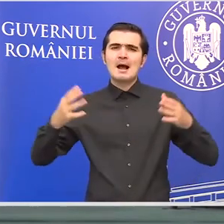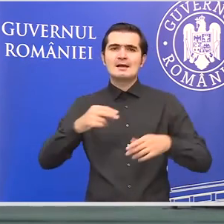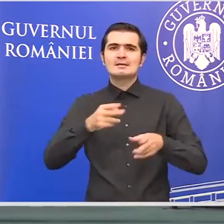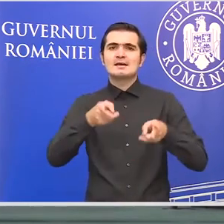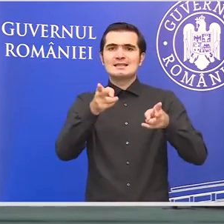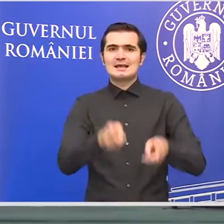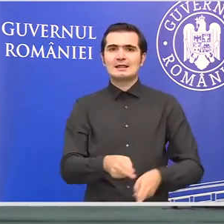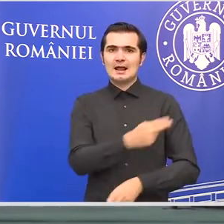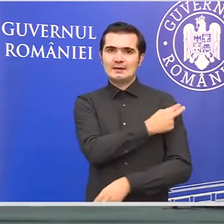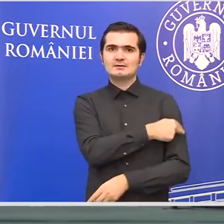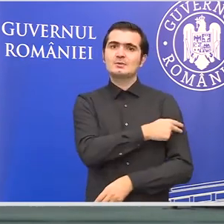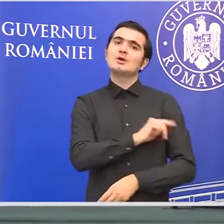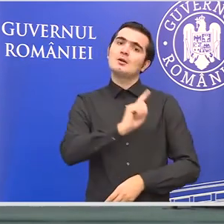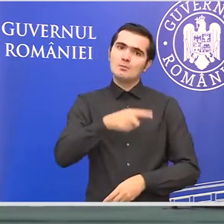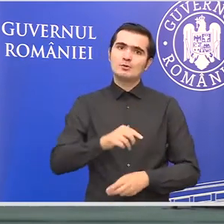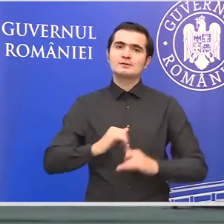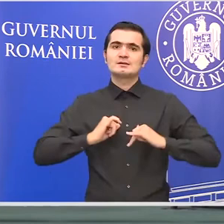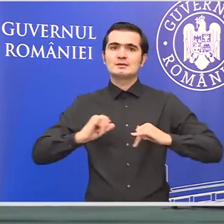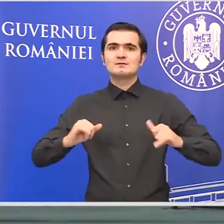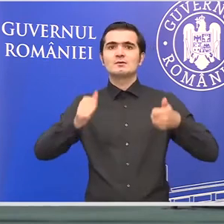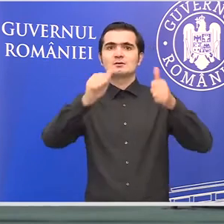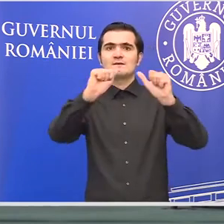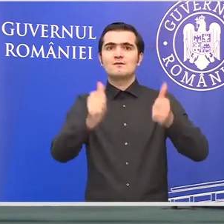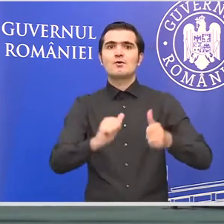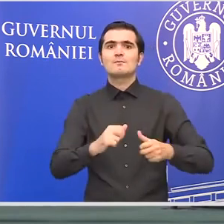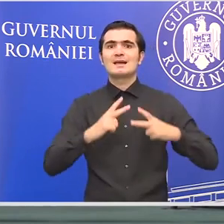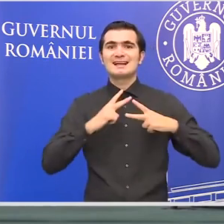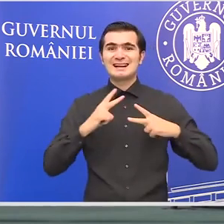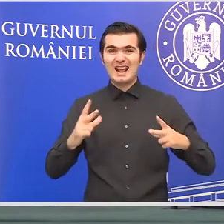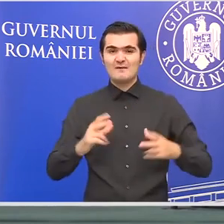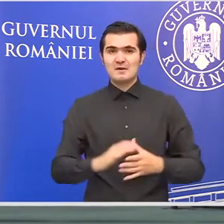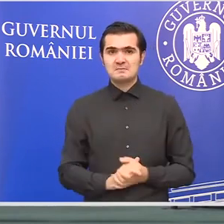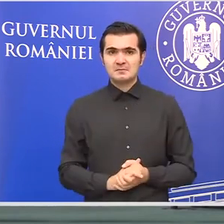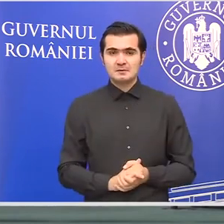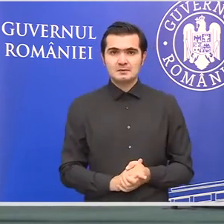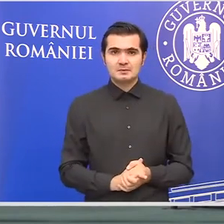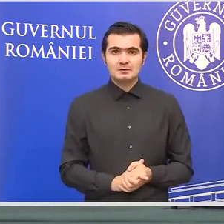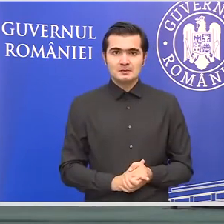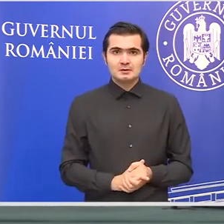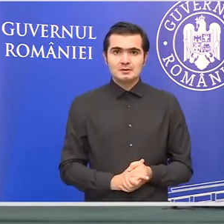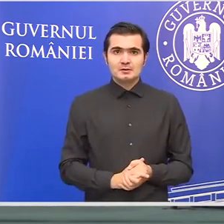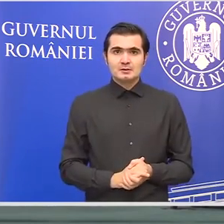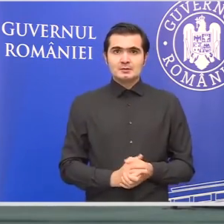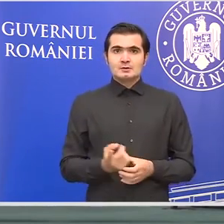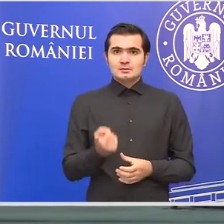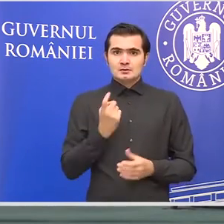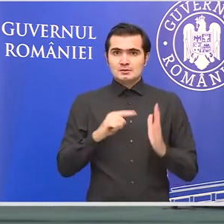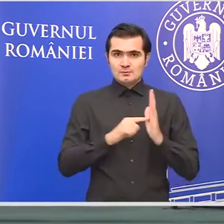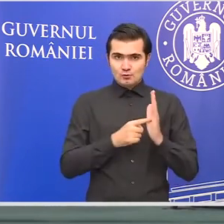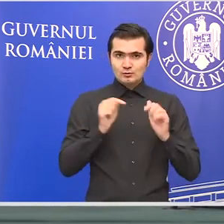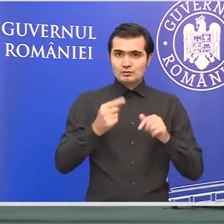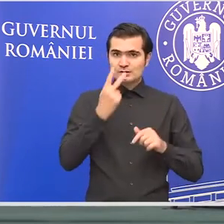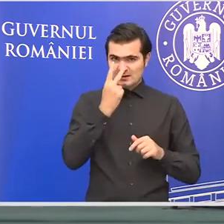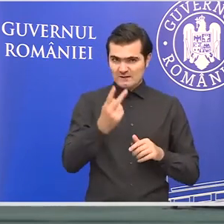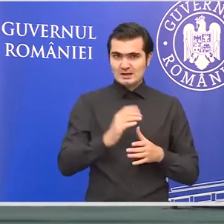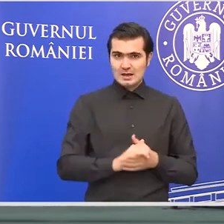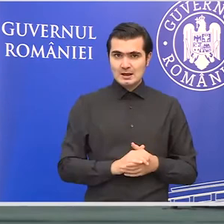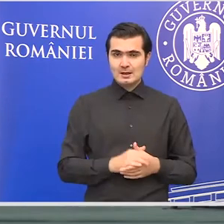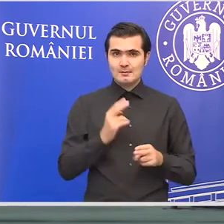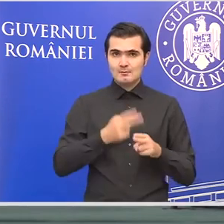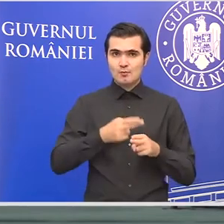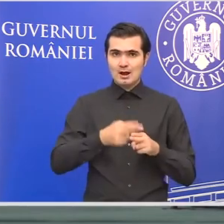să dezvolte forme grave cu risc de deces. Ori din acest punct de vedere, maladia COVID-19